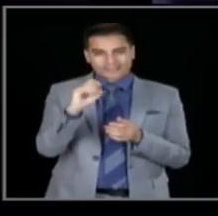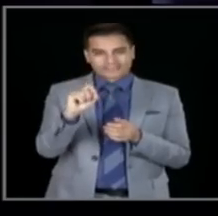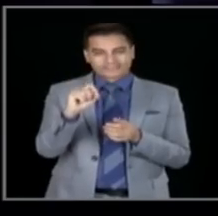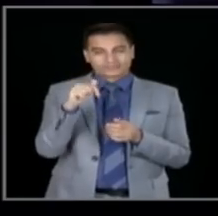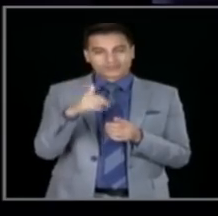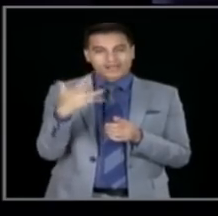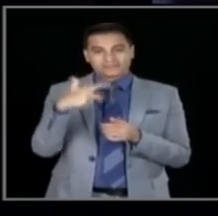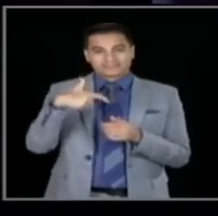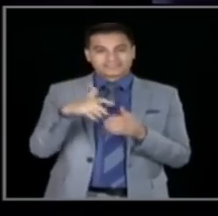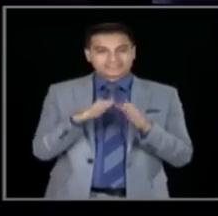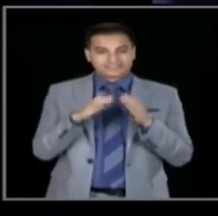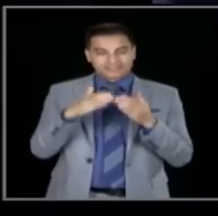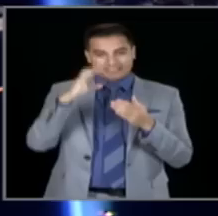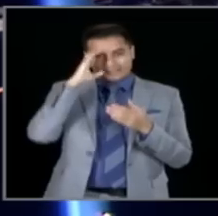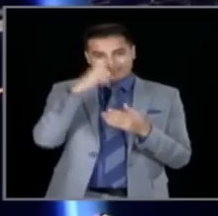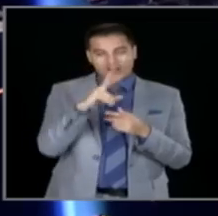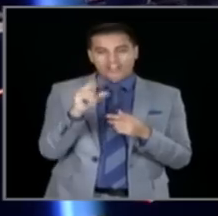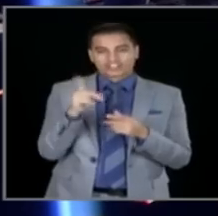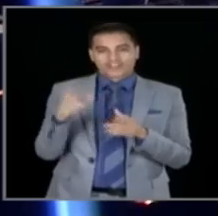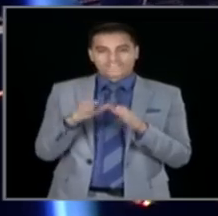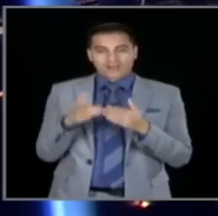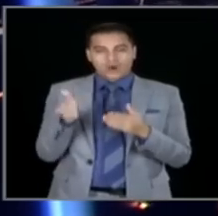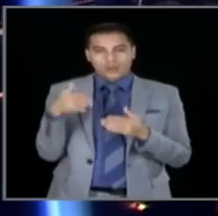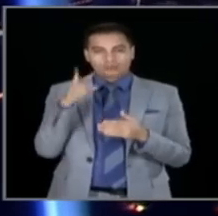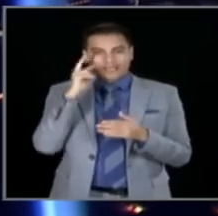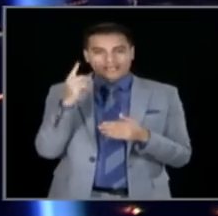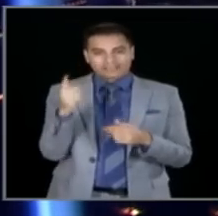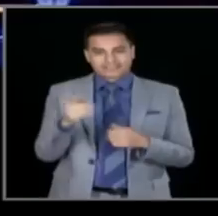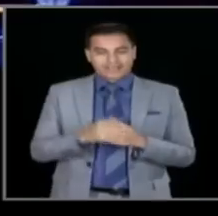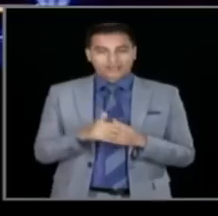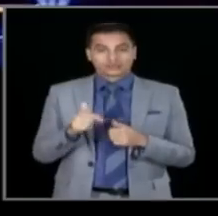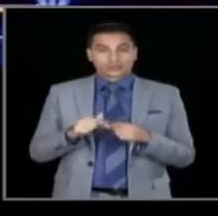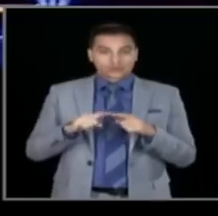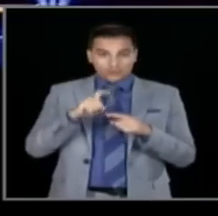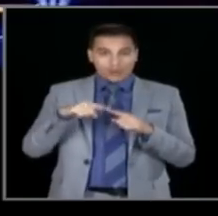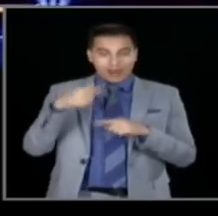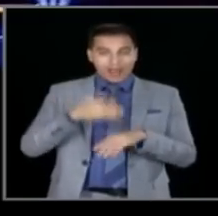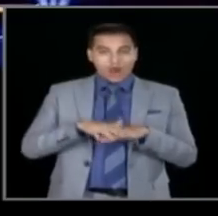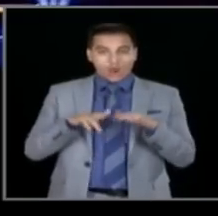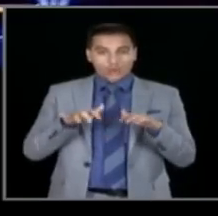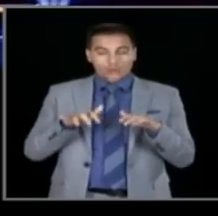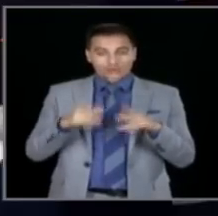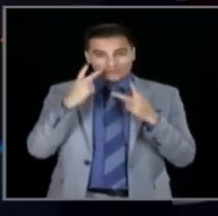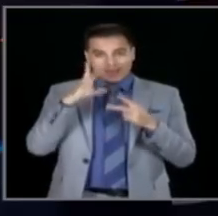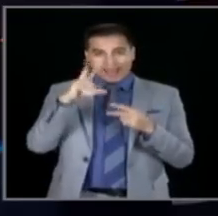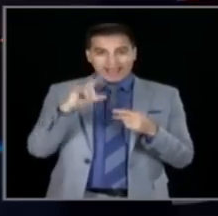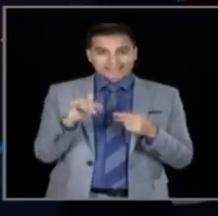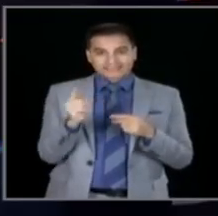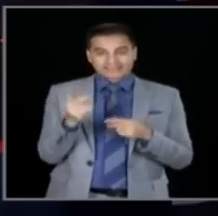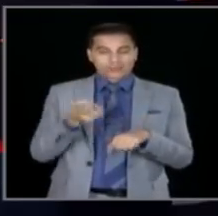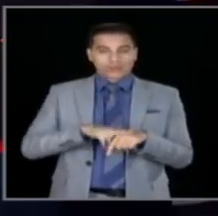60 الزمالك، 20 الحوت الأزرق. ودلوقتي عندنا سؤال في التكنولوجيا، هدير